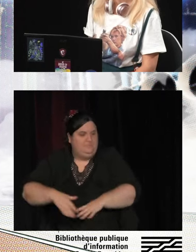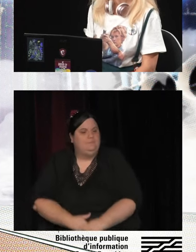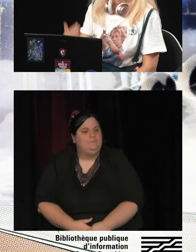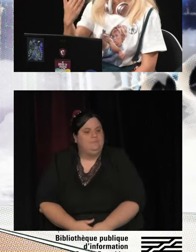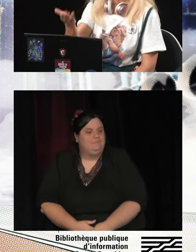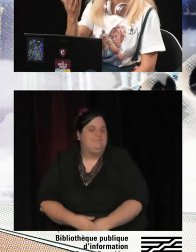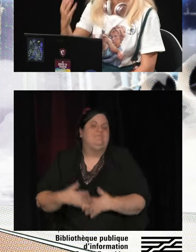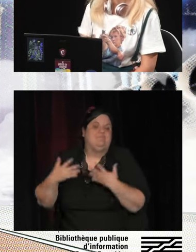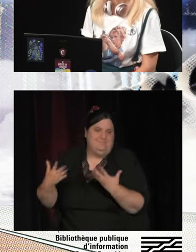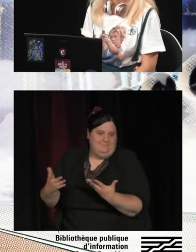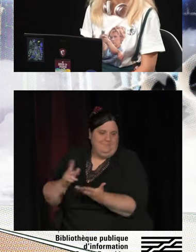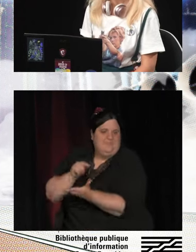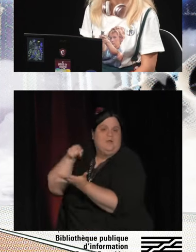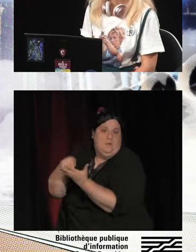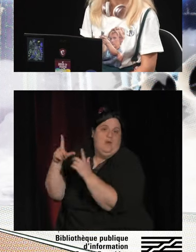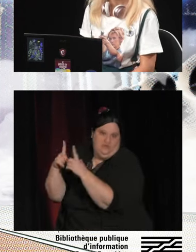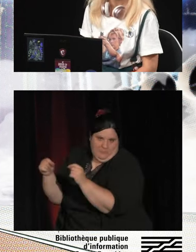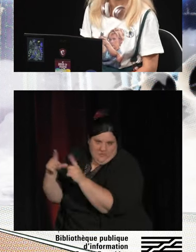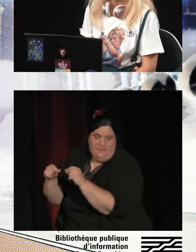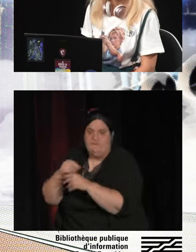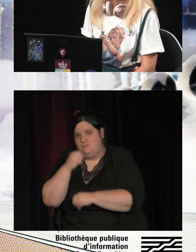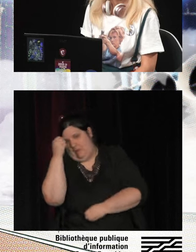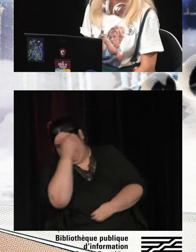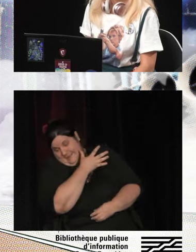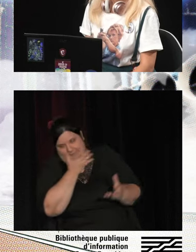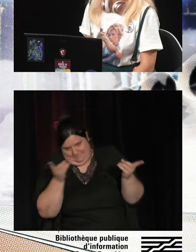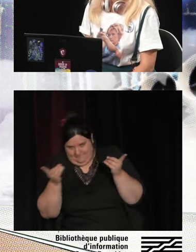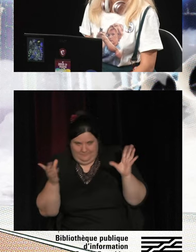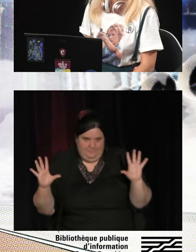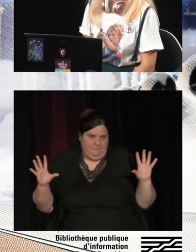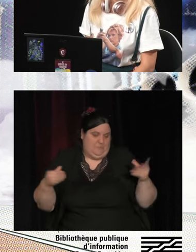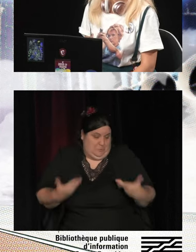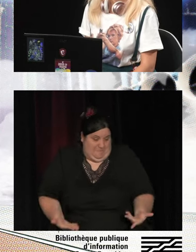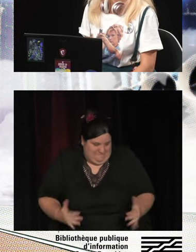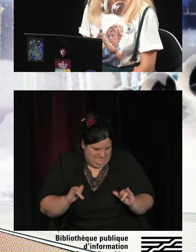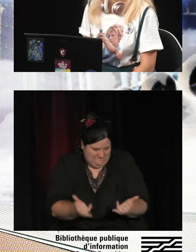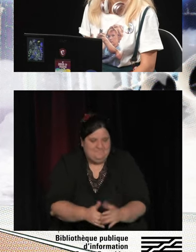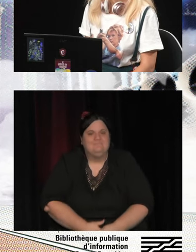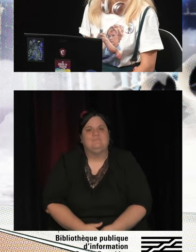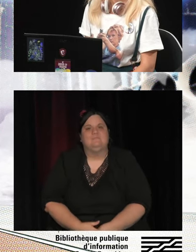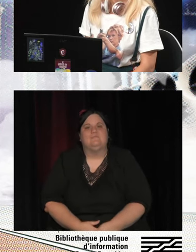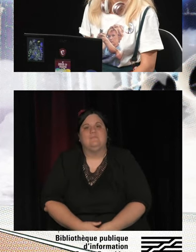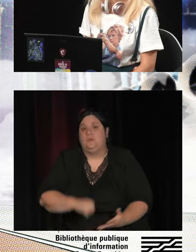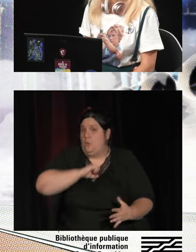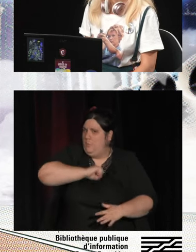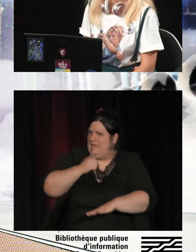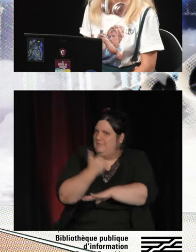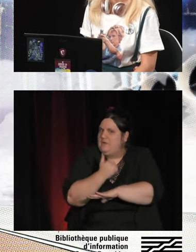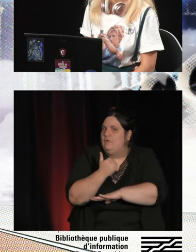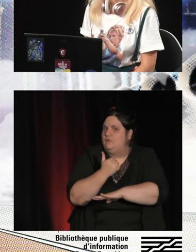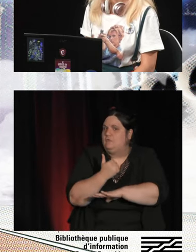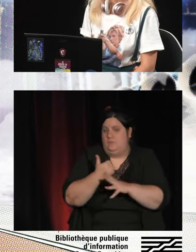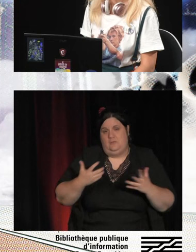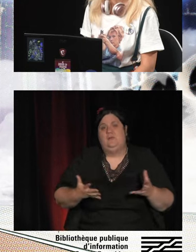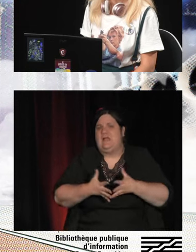pour la version japonaise / américaine à laquelle on joue maintenant. Et donc là, on fait un speedrun en Grand